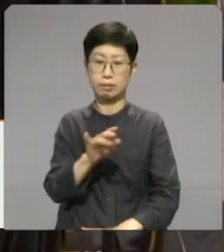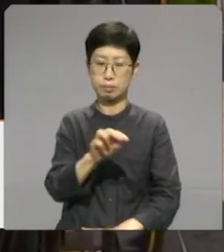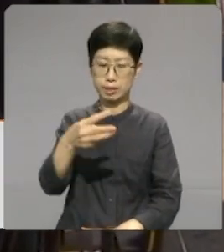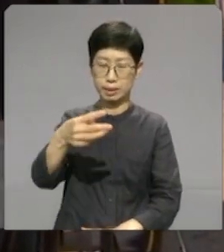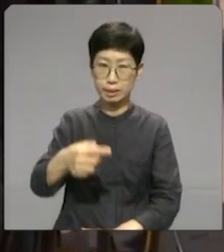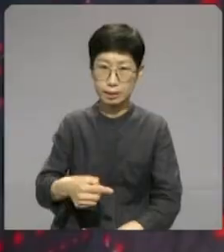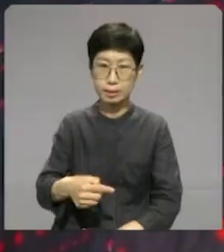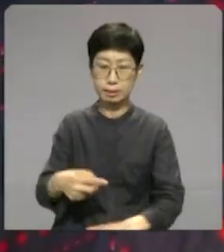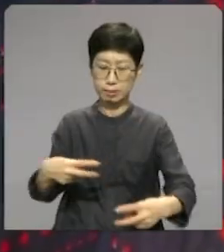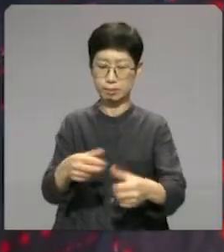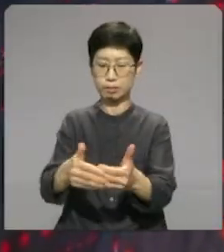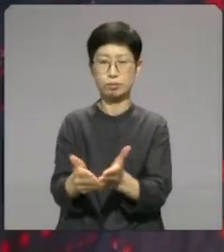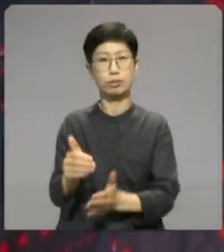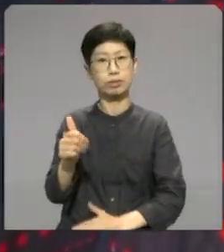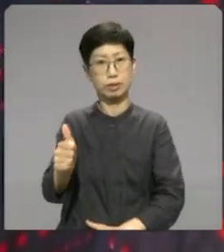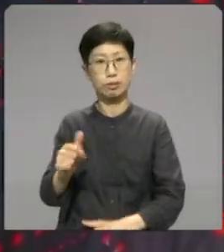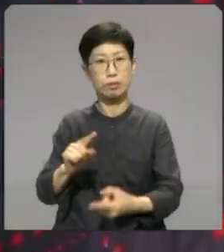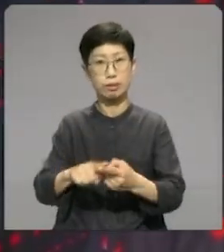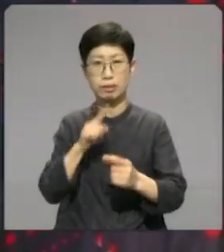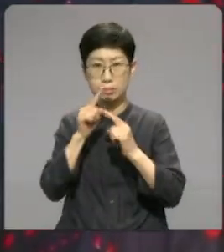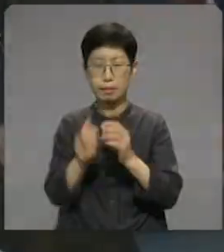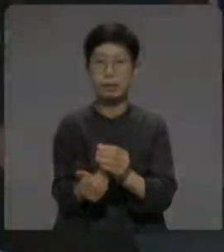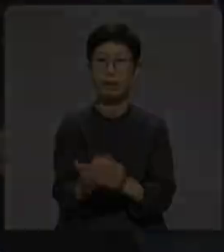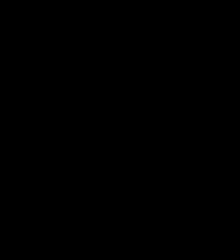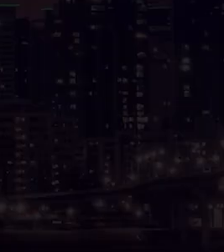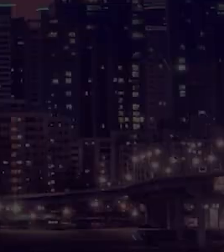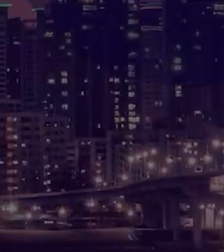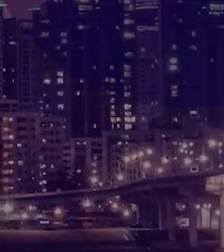부티지지 교통부 장관 등이 거론됩니다